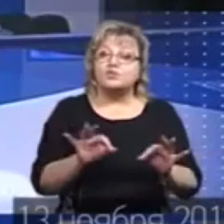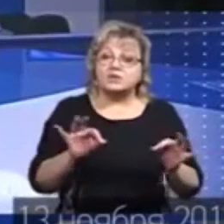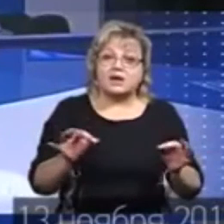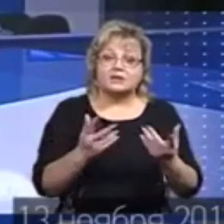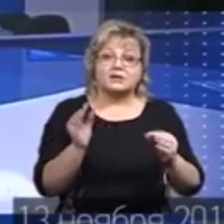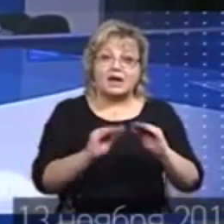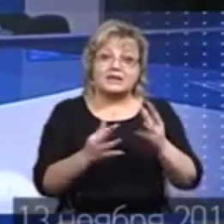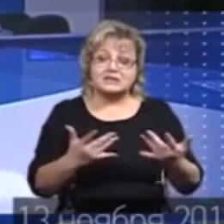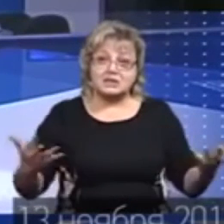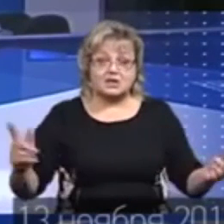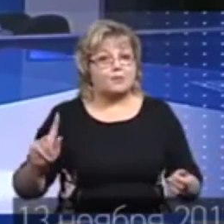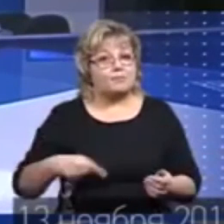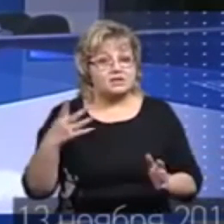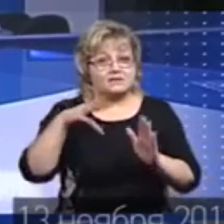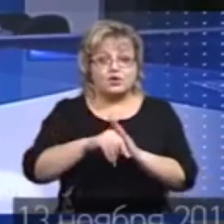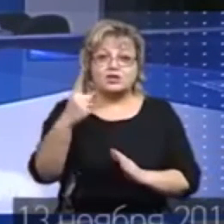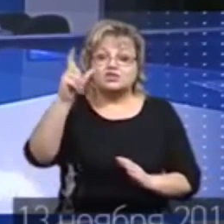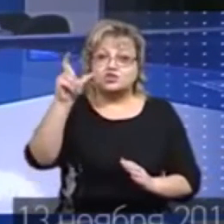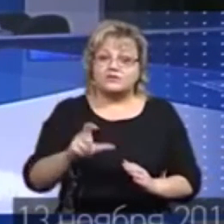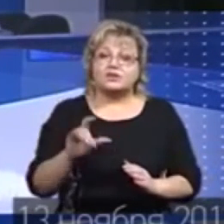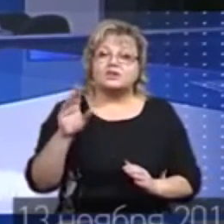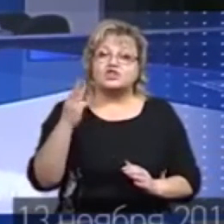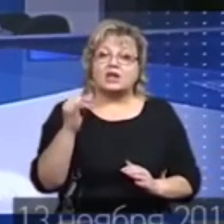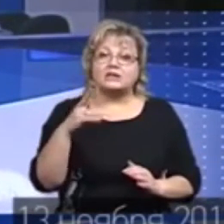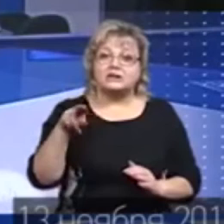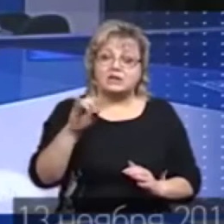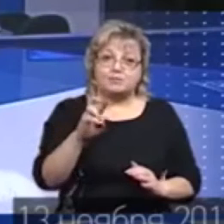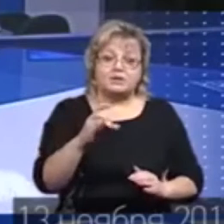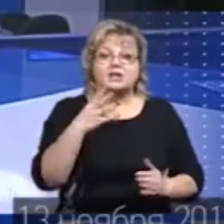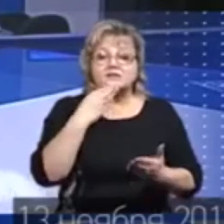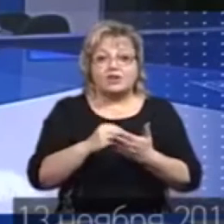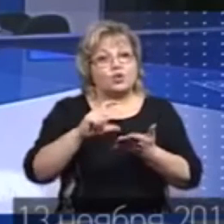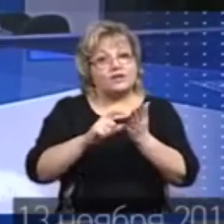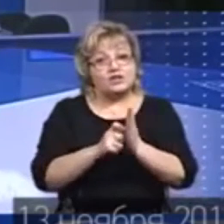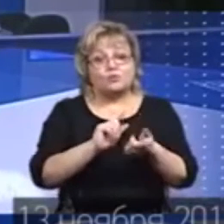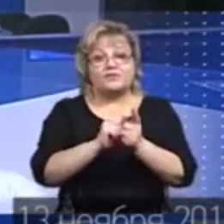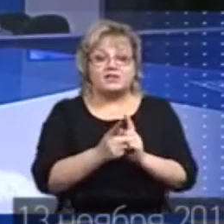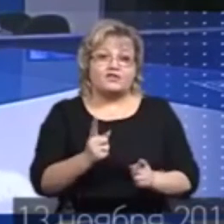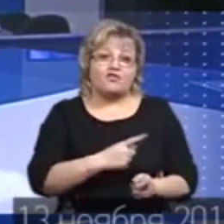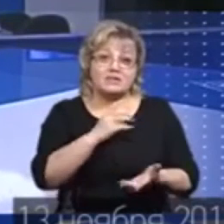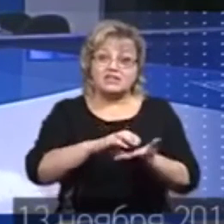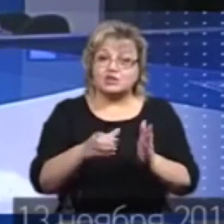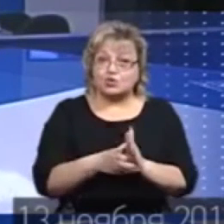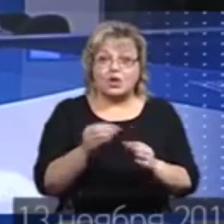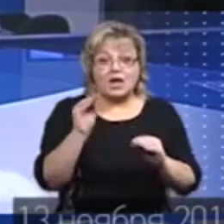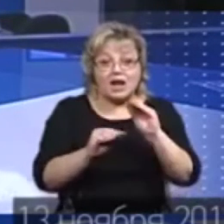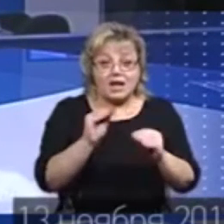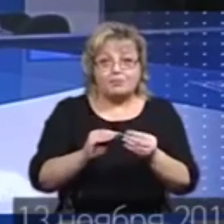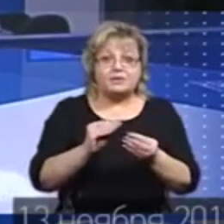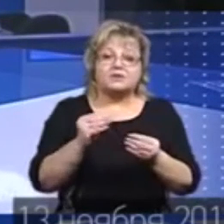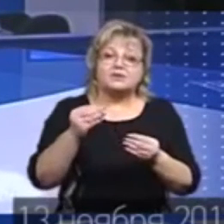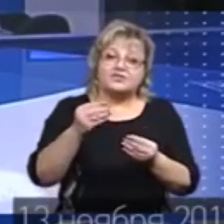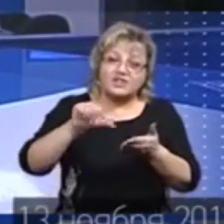Музыкант, коллекционер, мастер – все это один человек. Ростовчанин Валентин Шкандыбин свою квартиру давно превратил в мастерскую. Лепит,